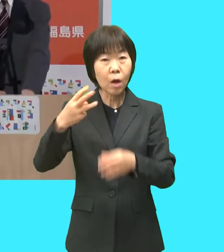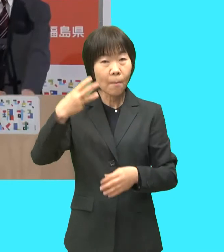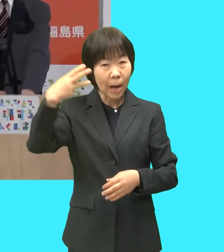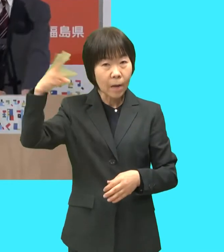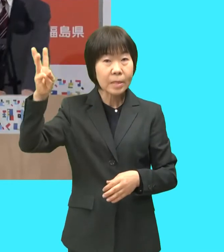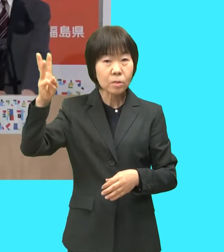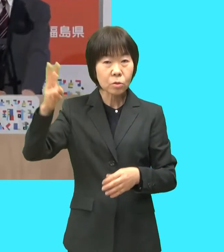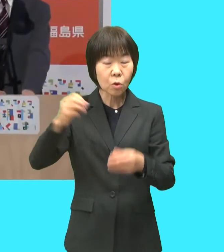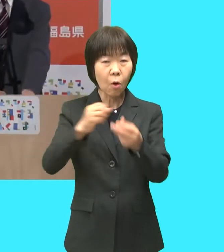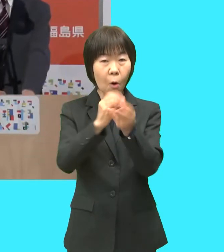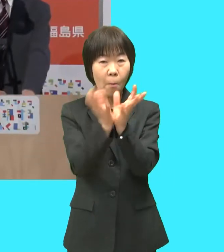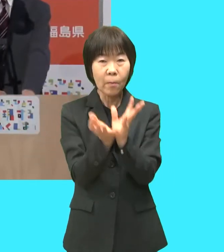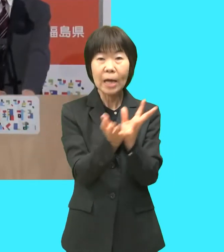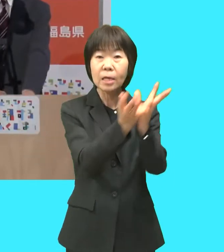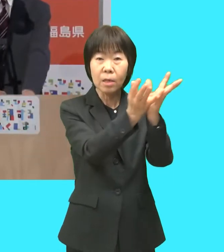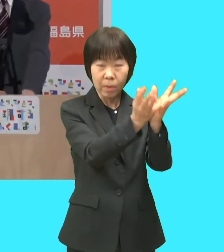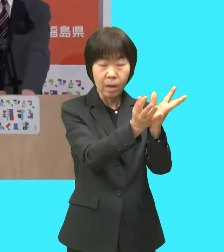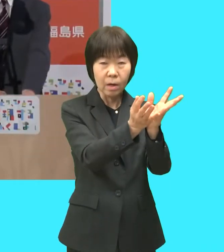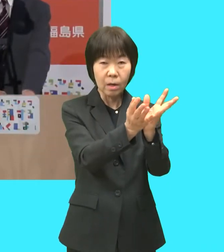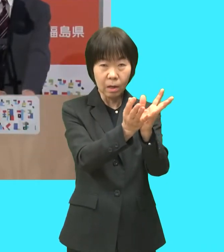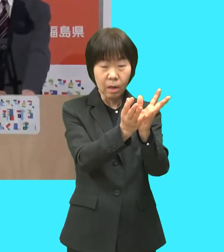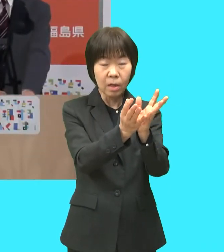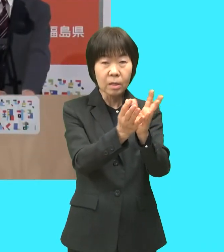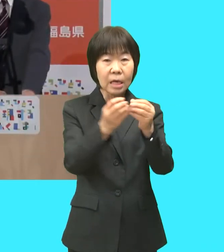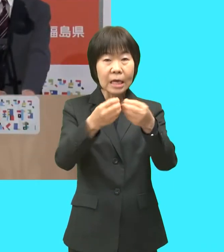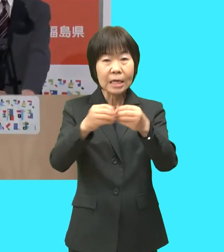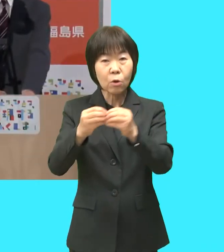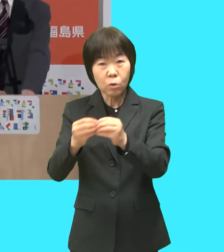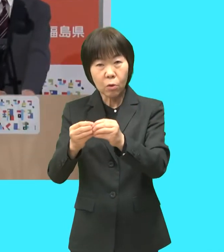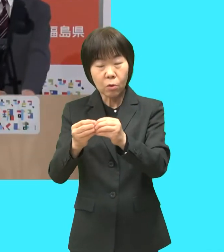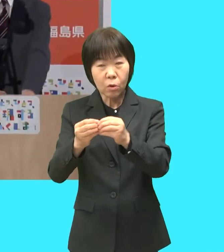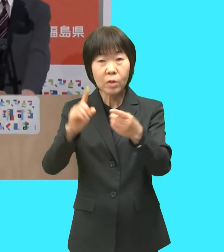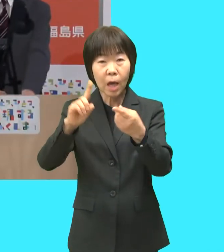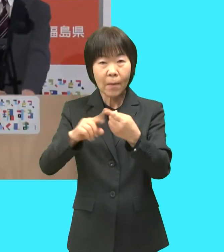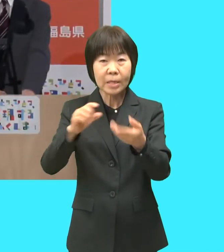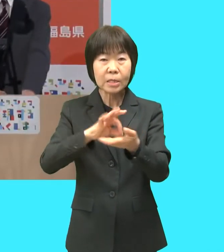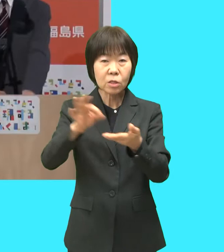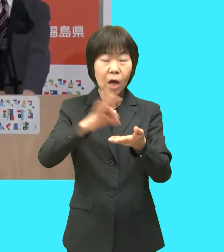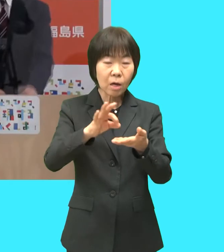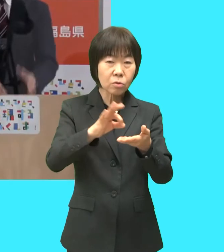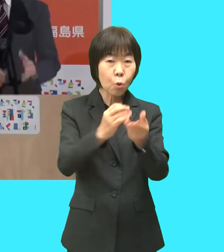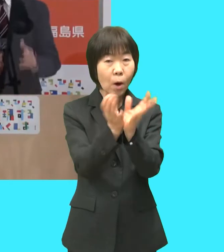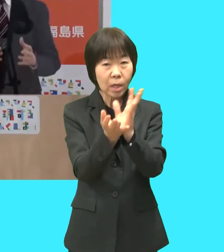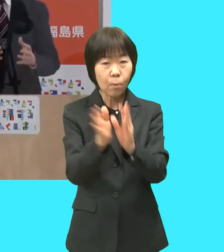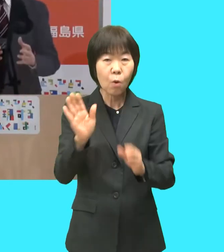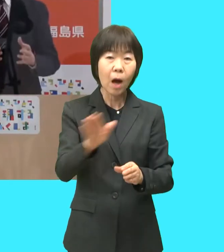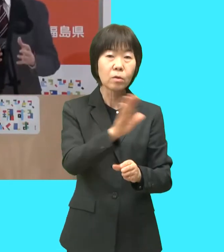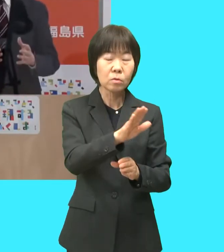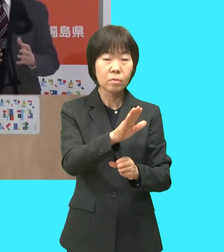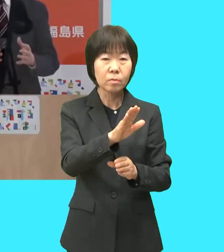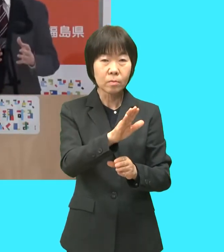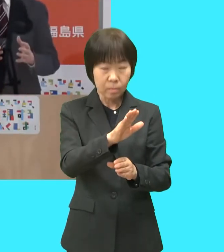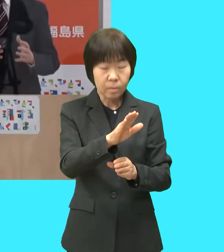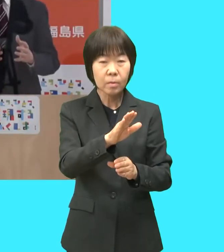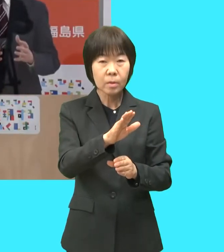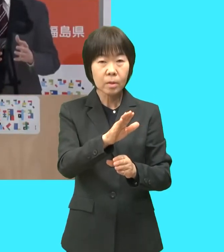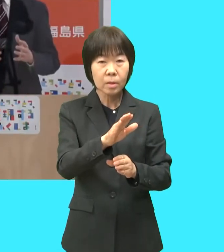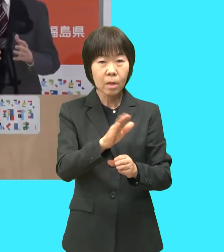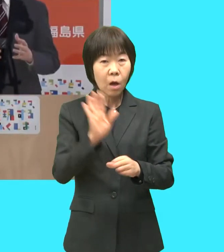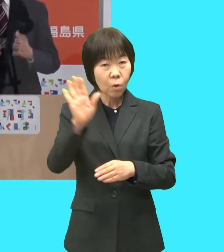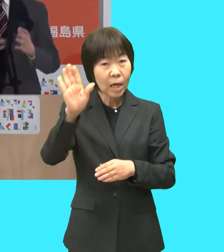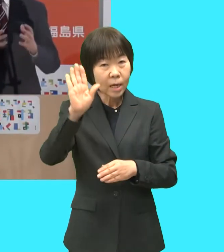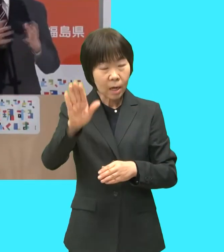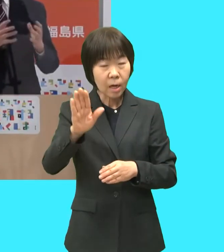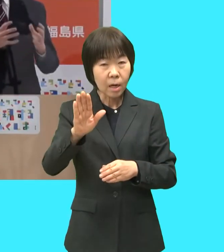いてビクトリーブーケ、あるいは彩りのために使われる福島のお花ありますが、お花という形でこれ